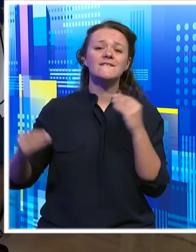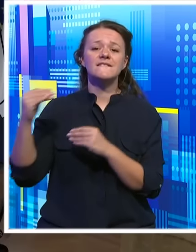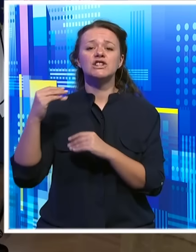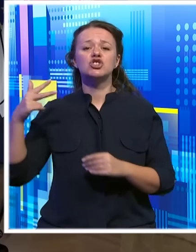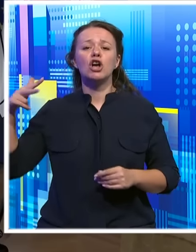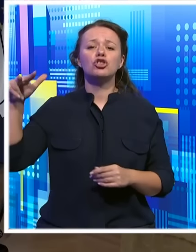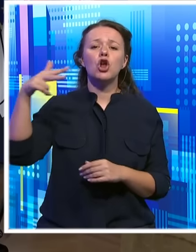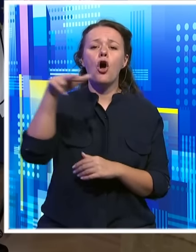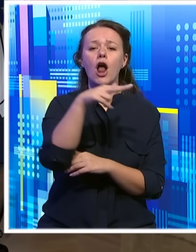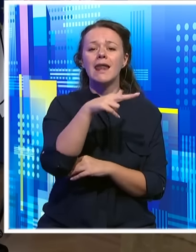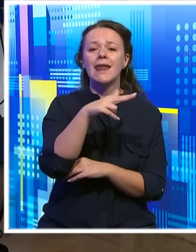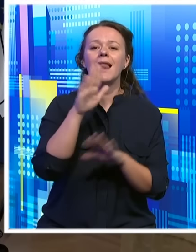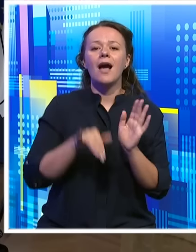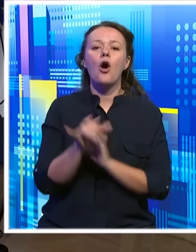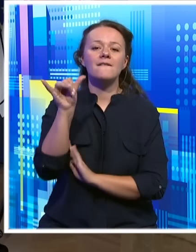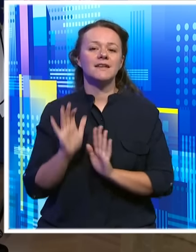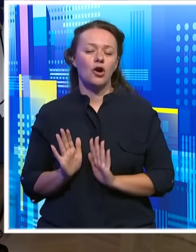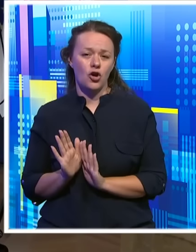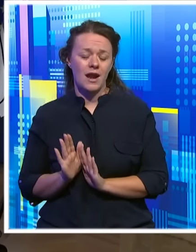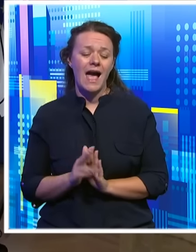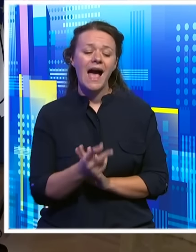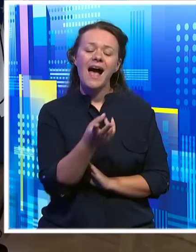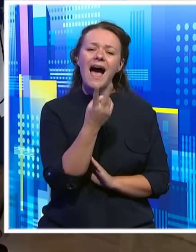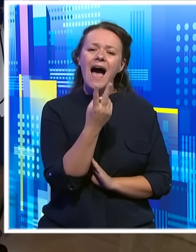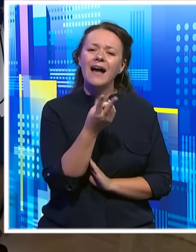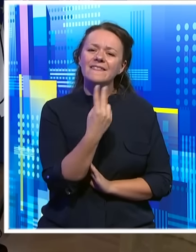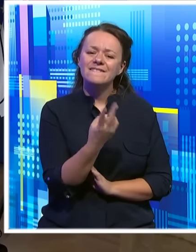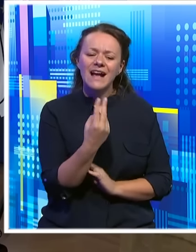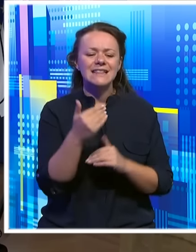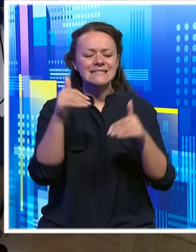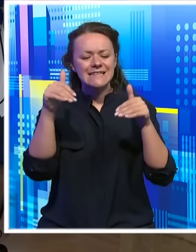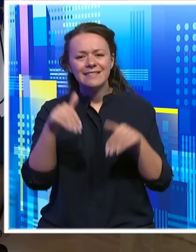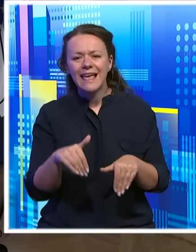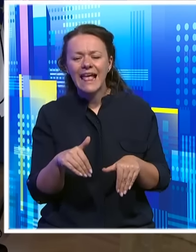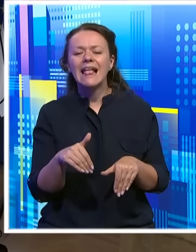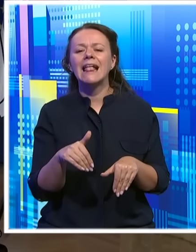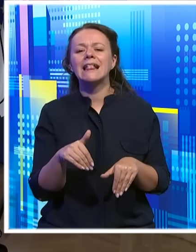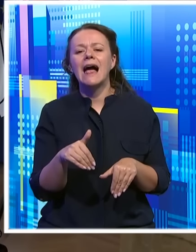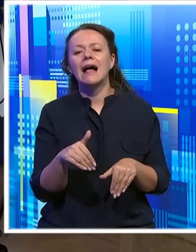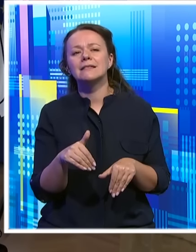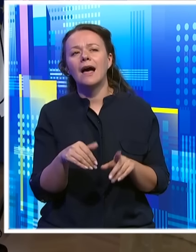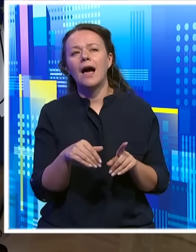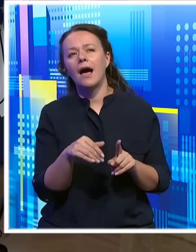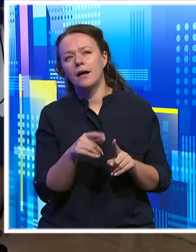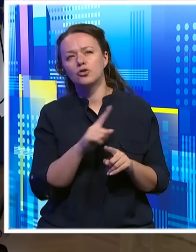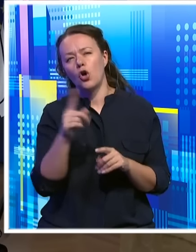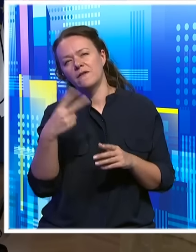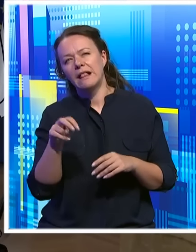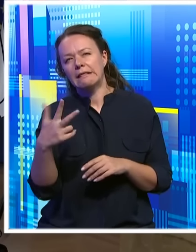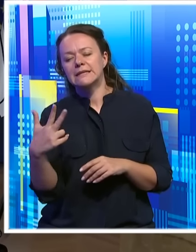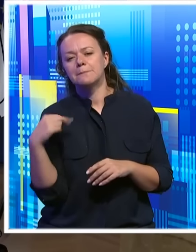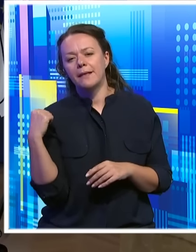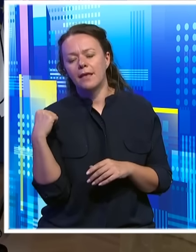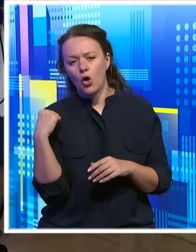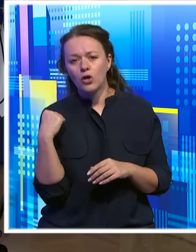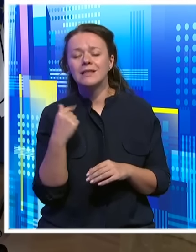aviona koji će leteti, a 20.000 ćete imati u, recimo, gradu veličine Beograda do 2035. po jednom